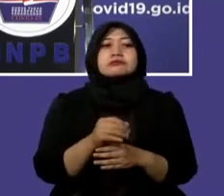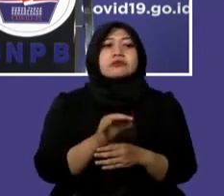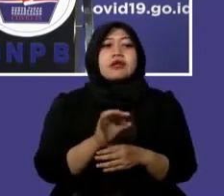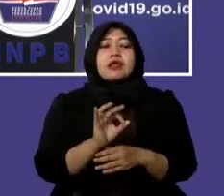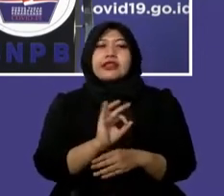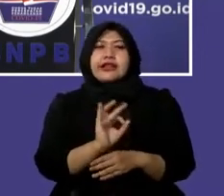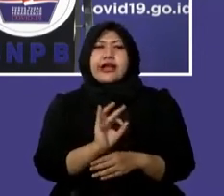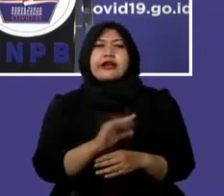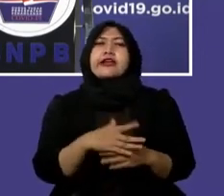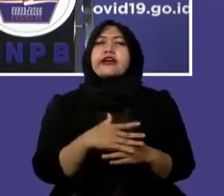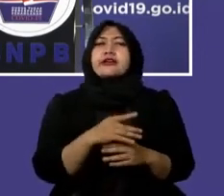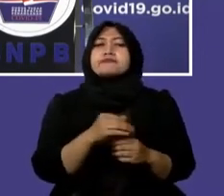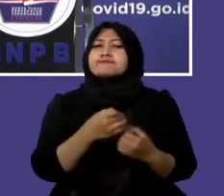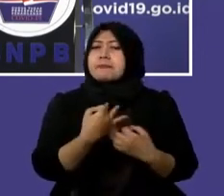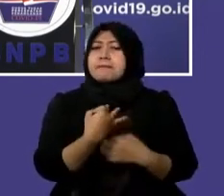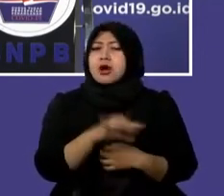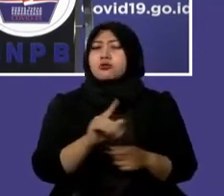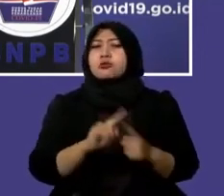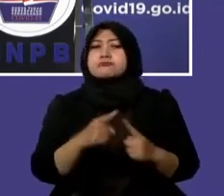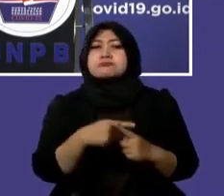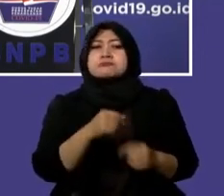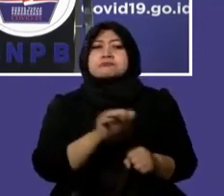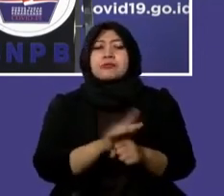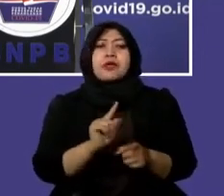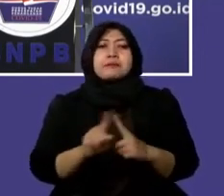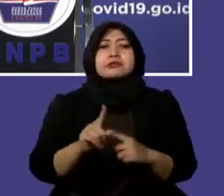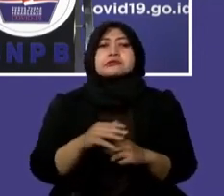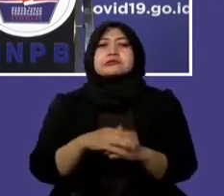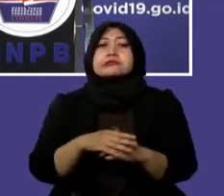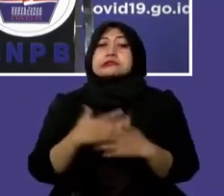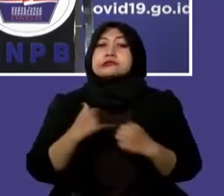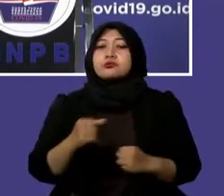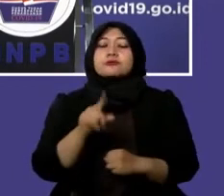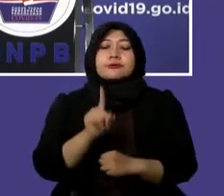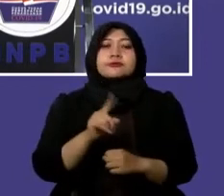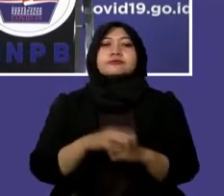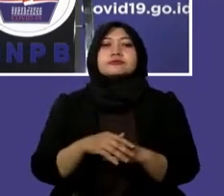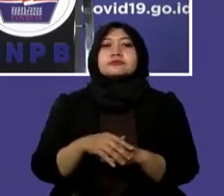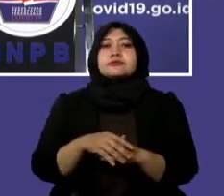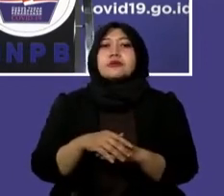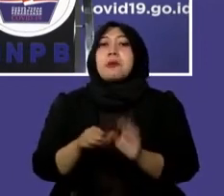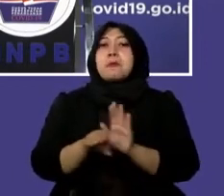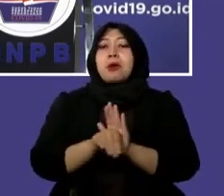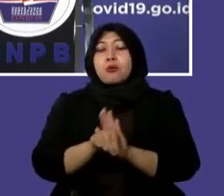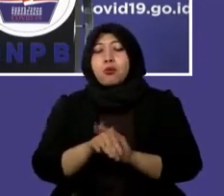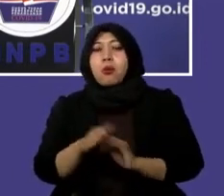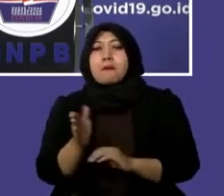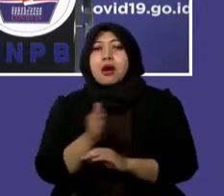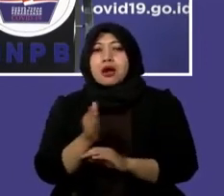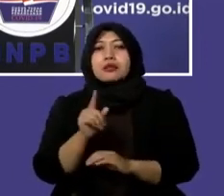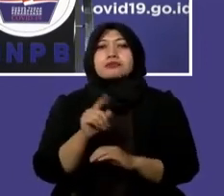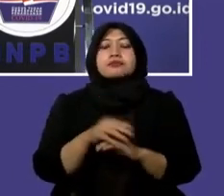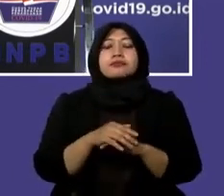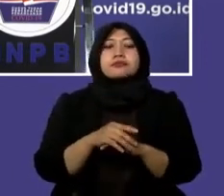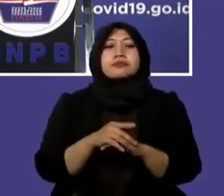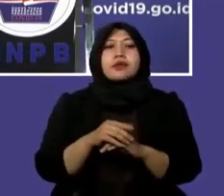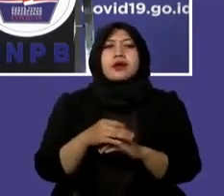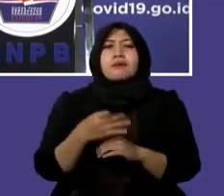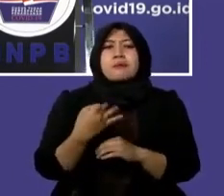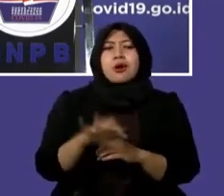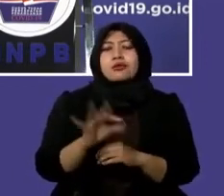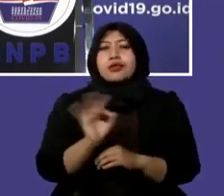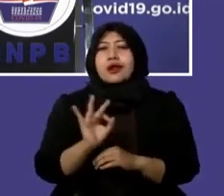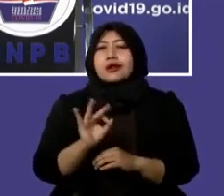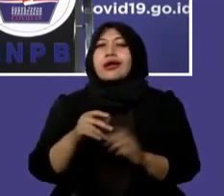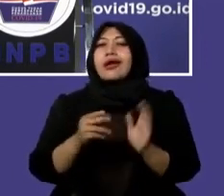1 yang dilaporkan sembuh. Papua Barat tidak ada kasus baru, 4 dilaporkan sembuh. Nusa Tenggara Timur tidak ada kasus